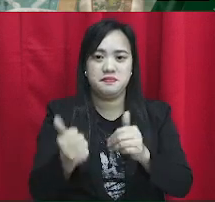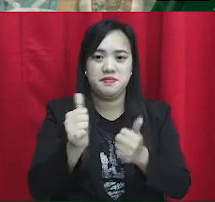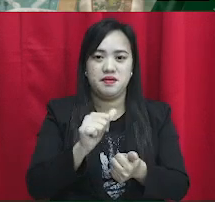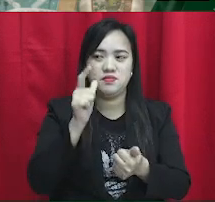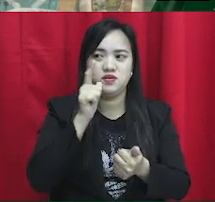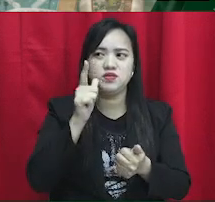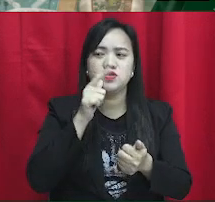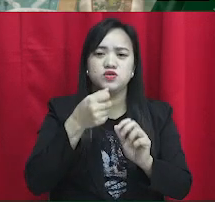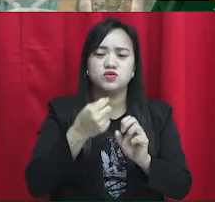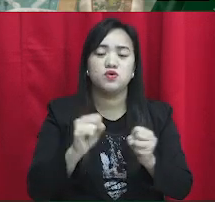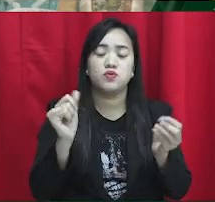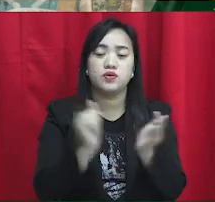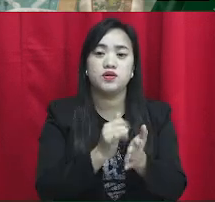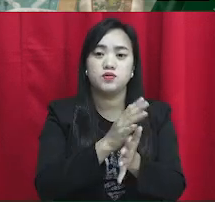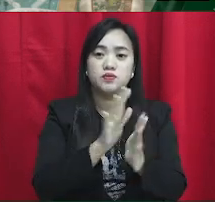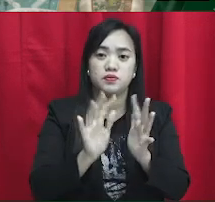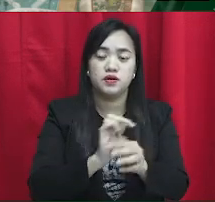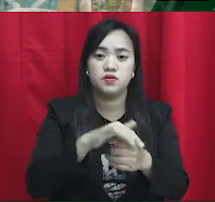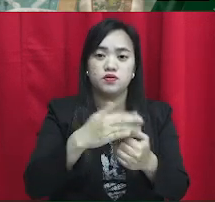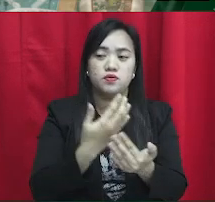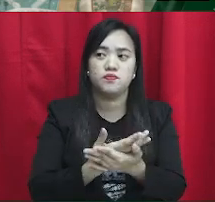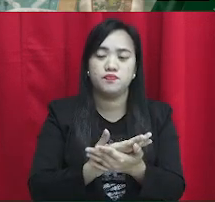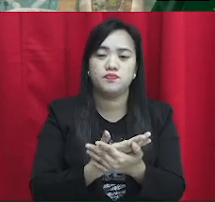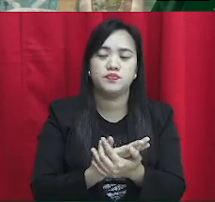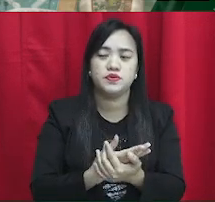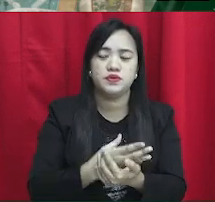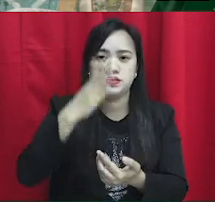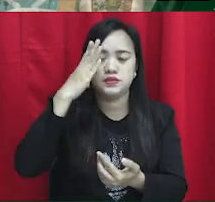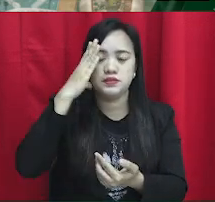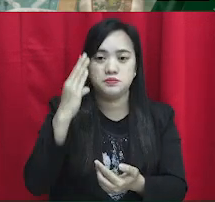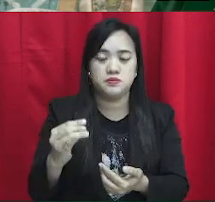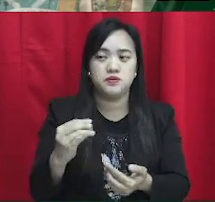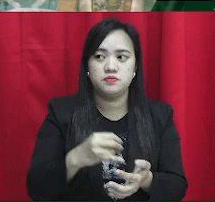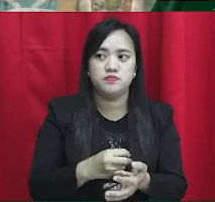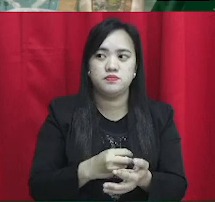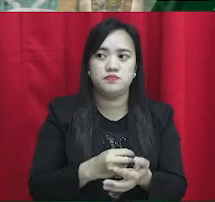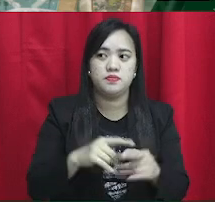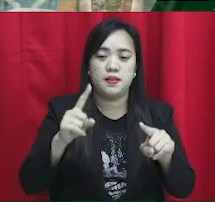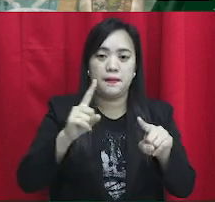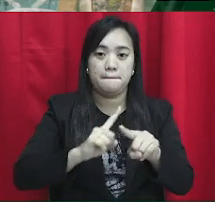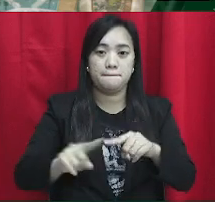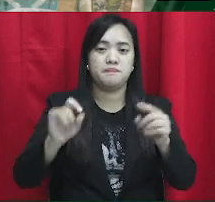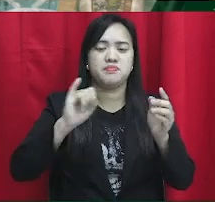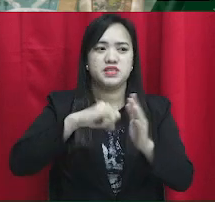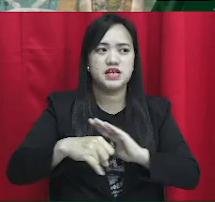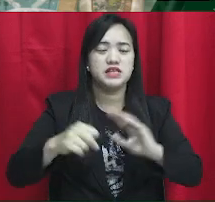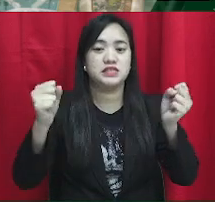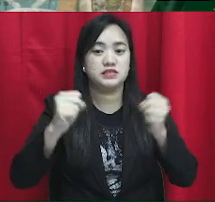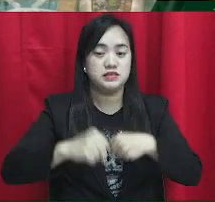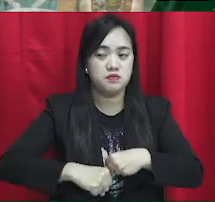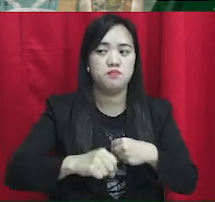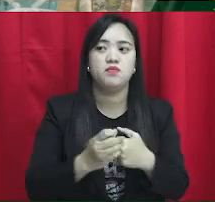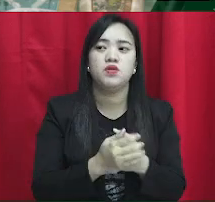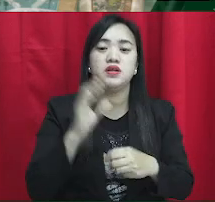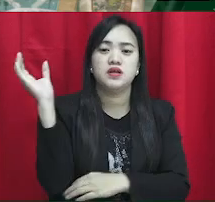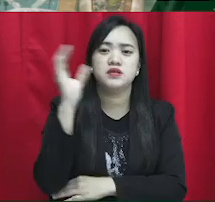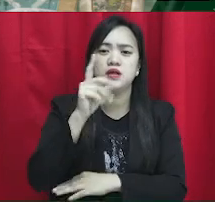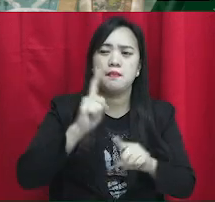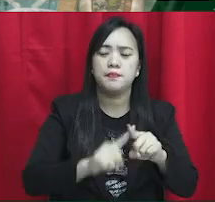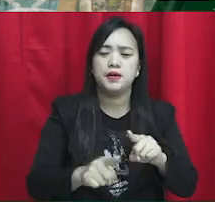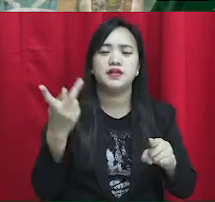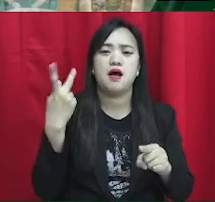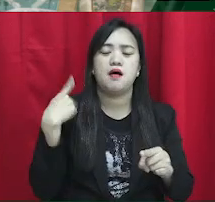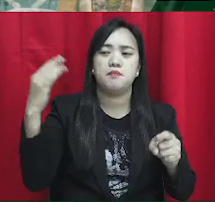para ma-experience nyo talaga yung simpleng Pasko, ngunit puno ng kasiyahan. Yeah. Sabi nga ni Ma'am